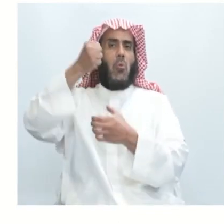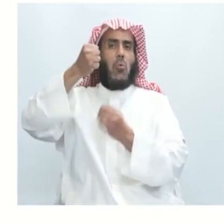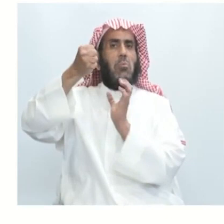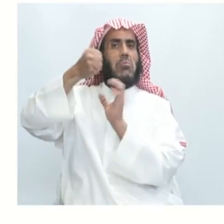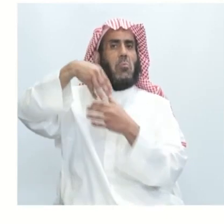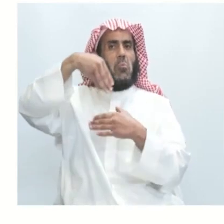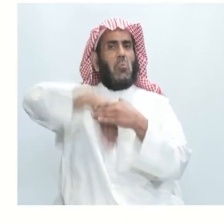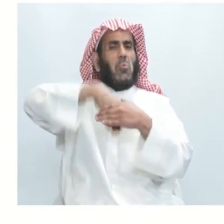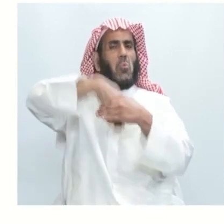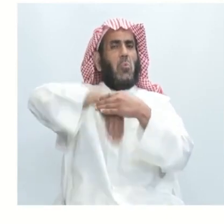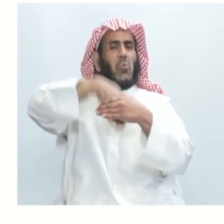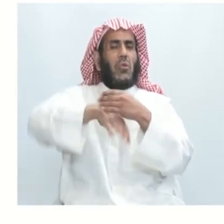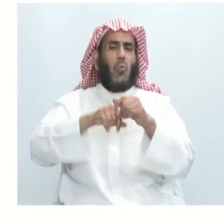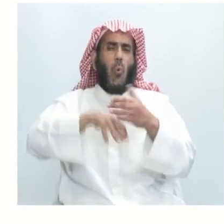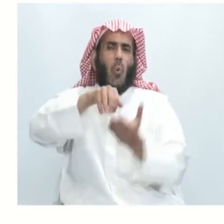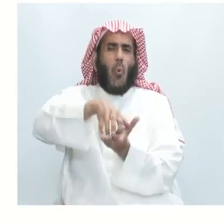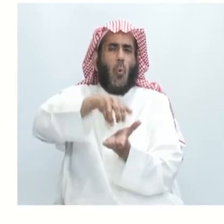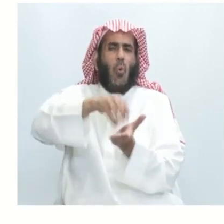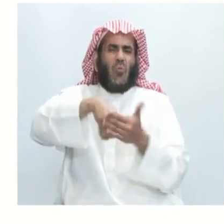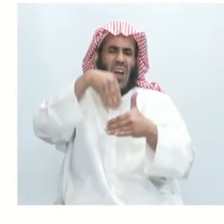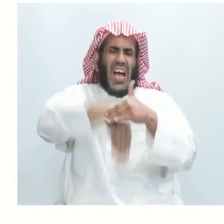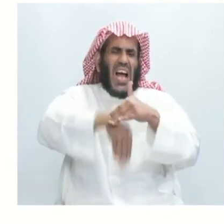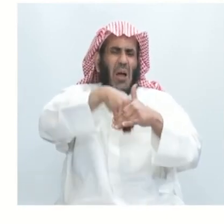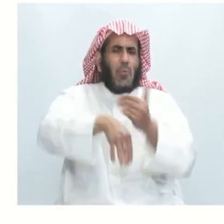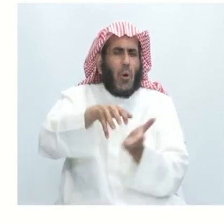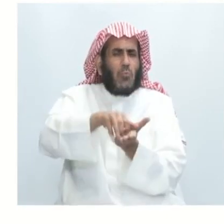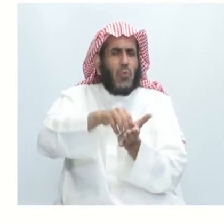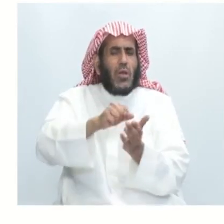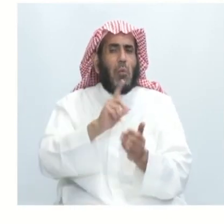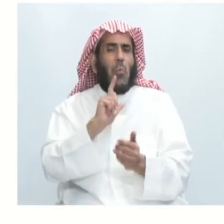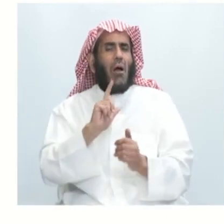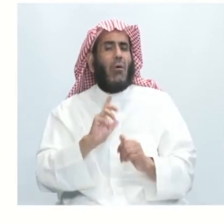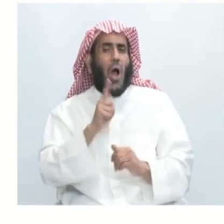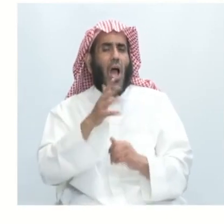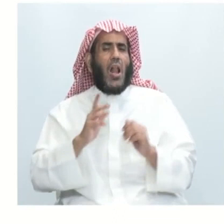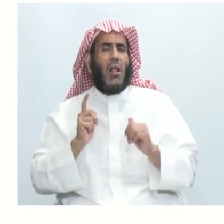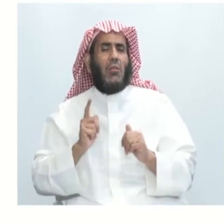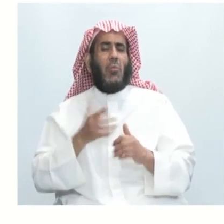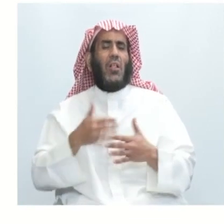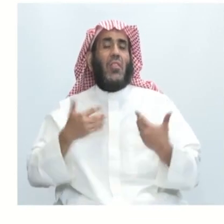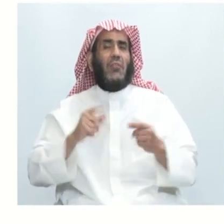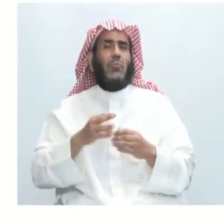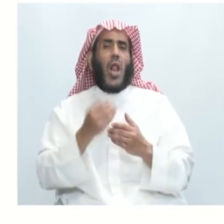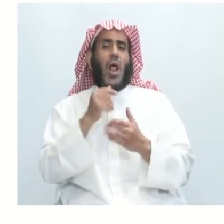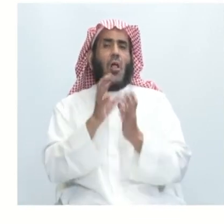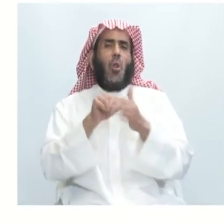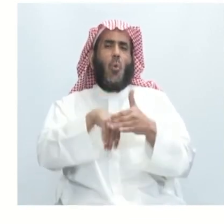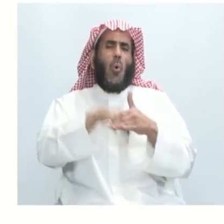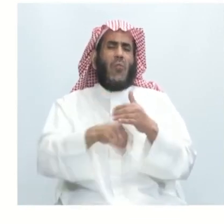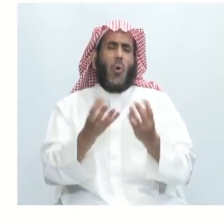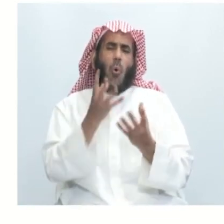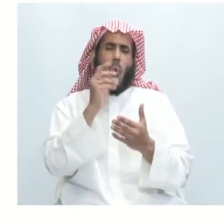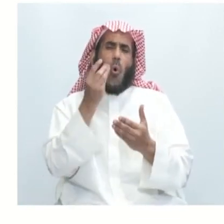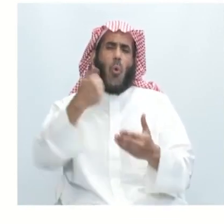وقد حفرت تحته حفره عميقه حفره عميقه ثم قالت ظريف لقد ابتلعت هذه الحفره كلها